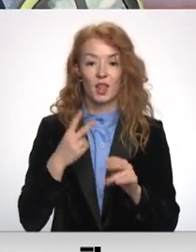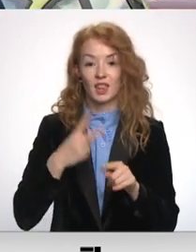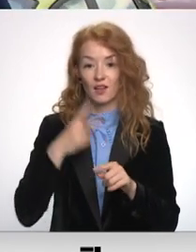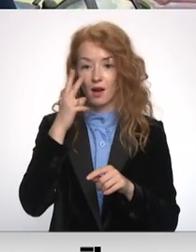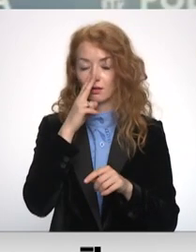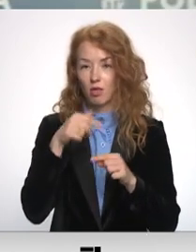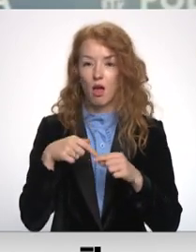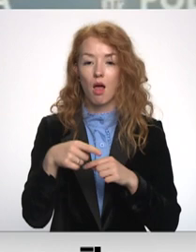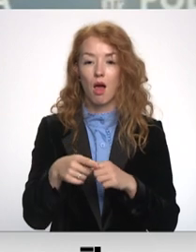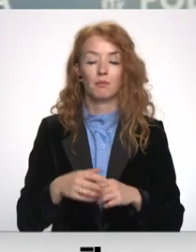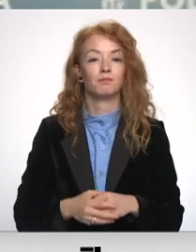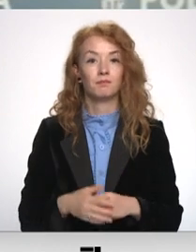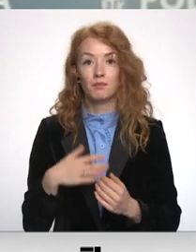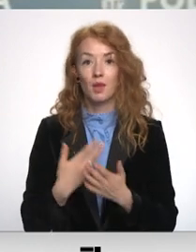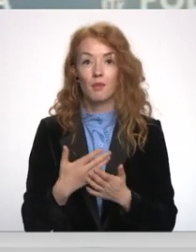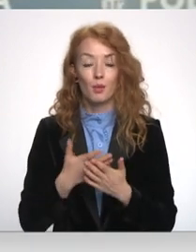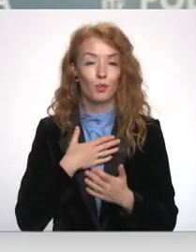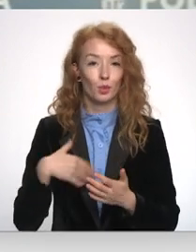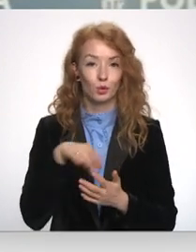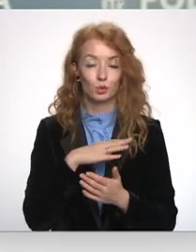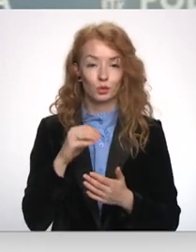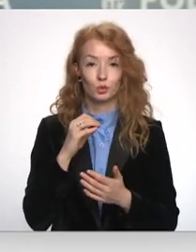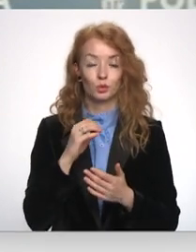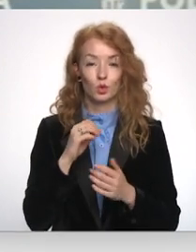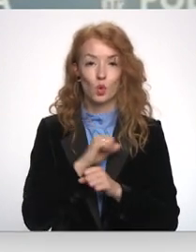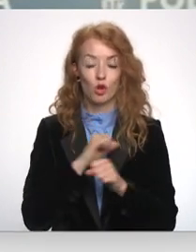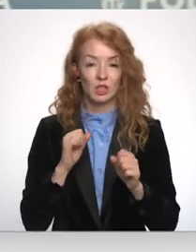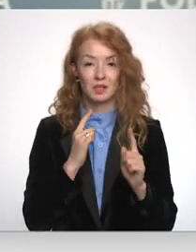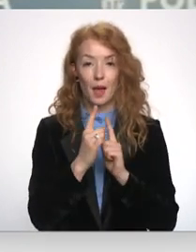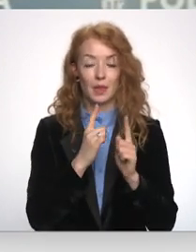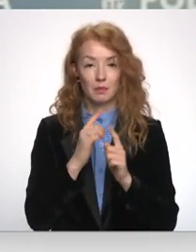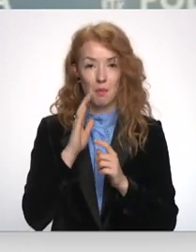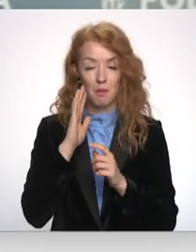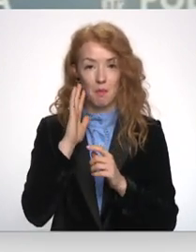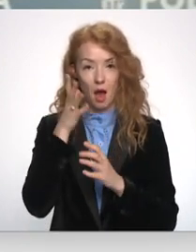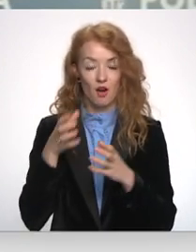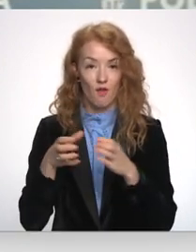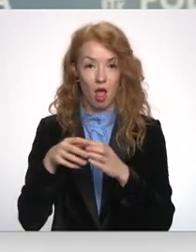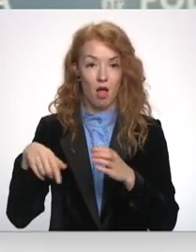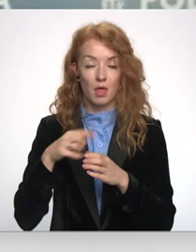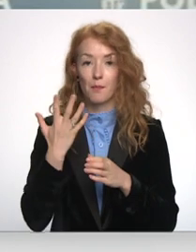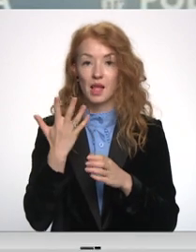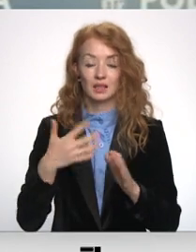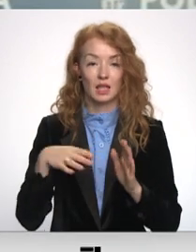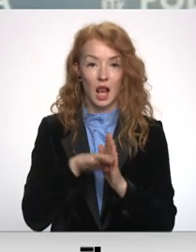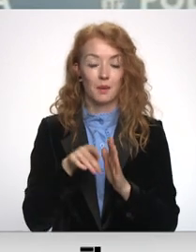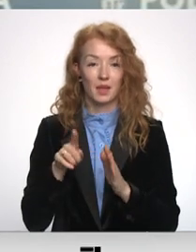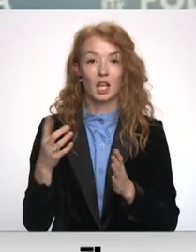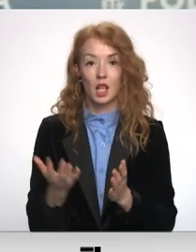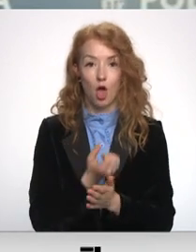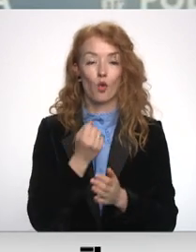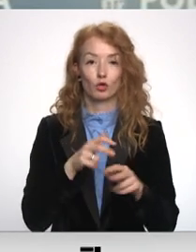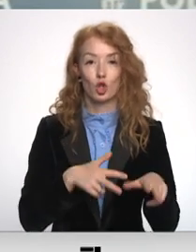nedēļā. Piemēram, mūsu satiksmes drošības pārvaldē tie ir 5 dalībnieki, kas šobrīd ir iegūši šo